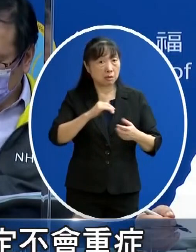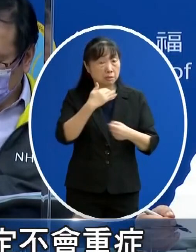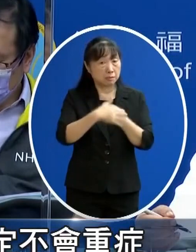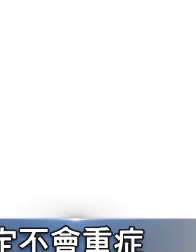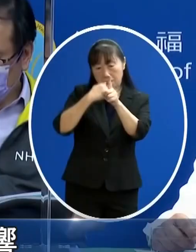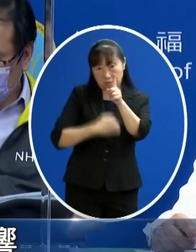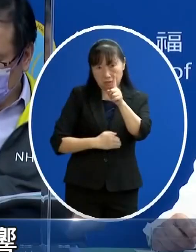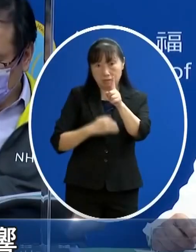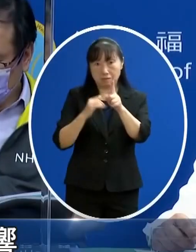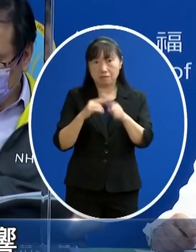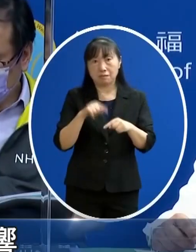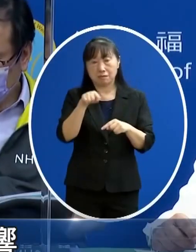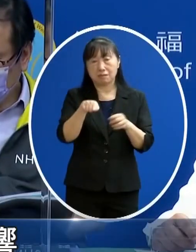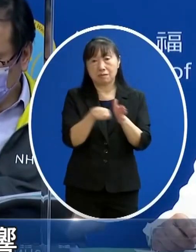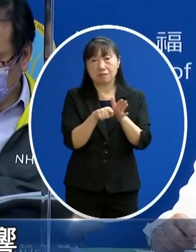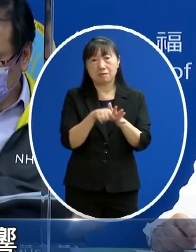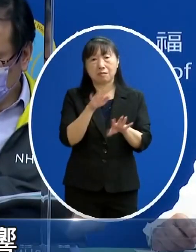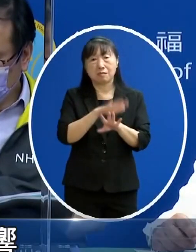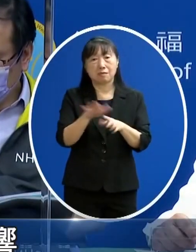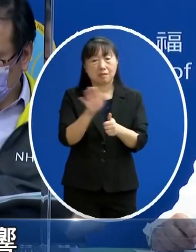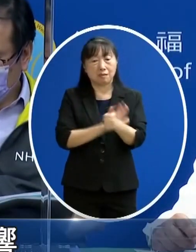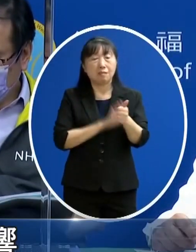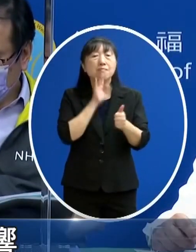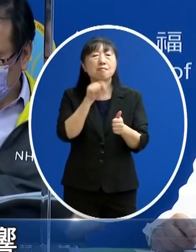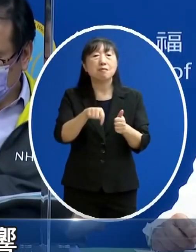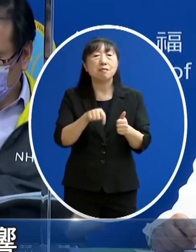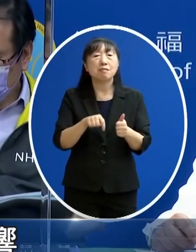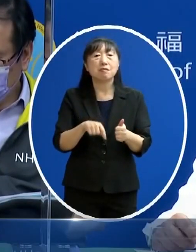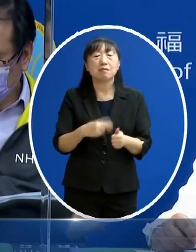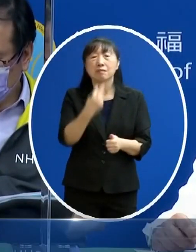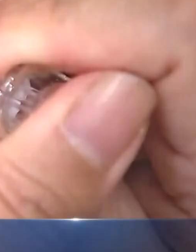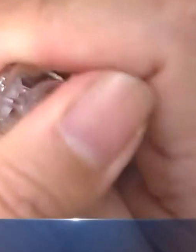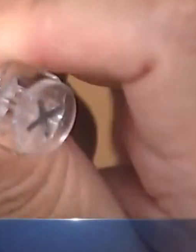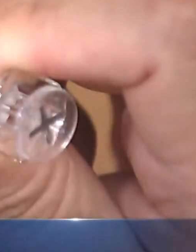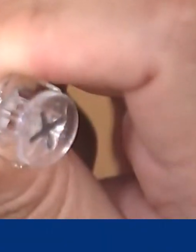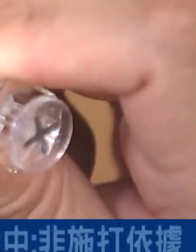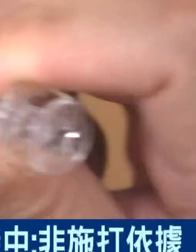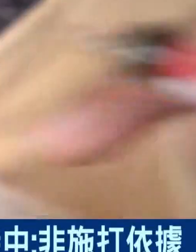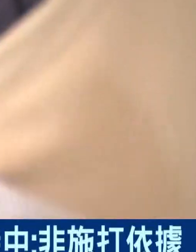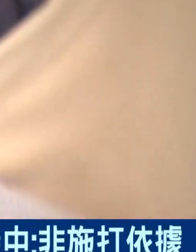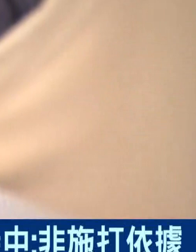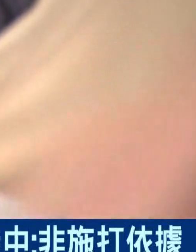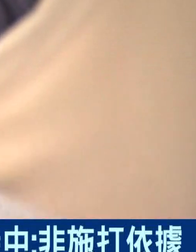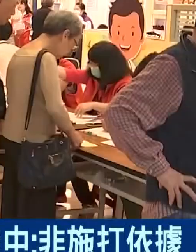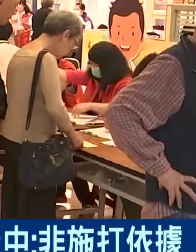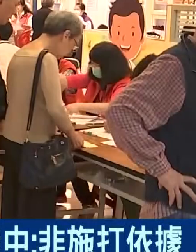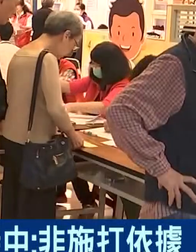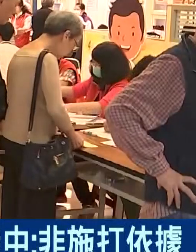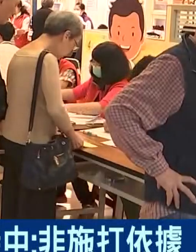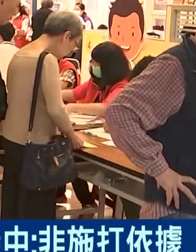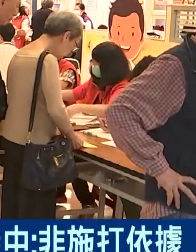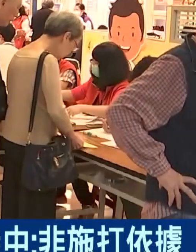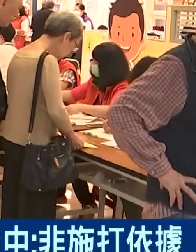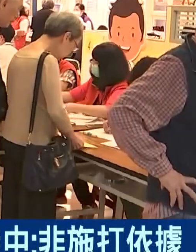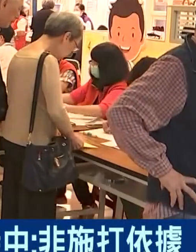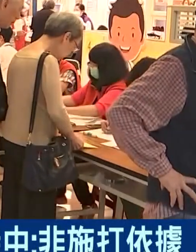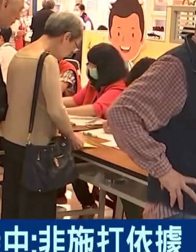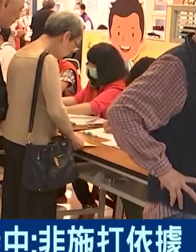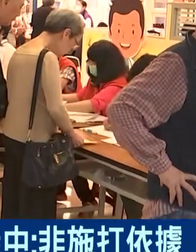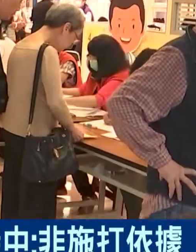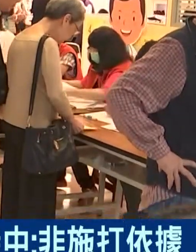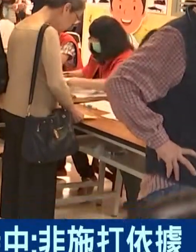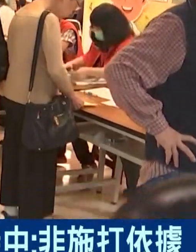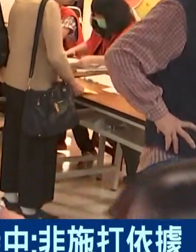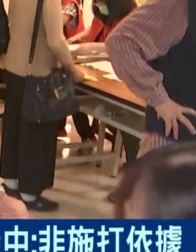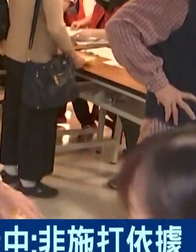不会重症。氧气的交换受到肺炎的影响，我们的缺氧浓度就会下降。 疫情稳定，要拼施打率。指挥中心被爆出日